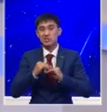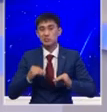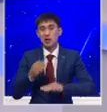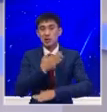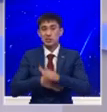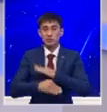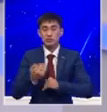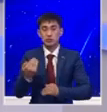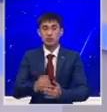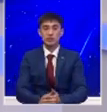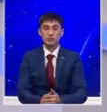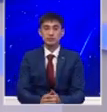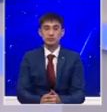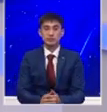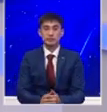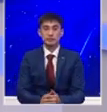информационно-правовой